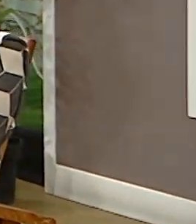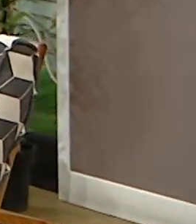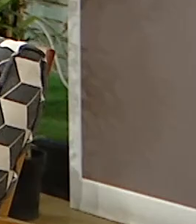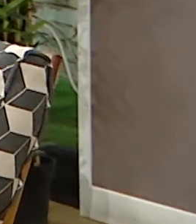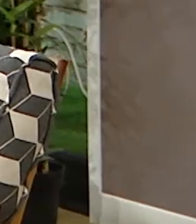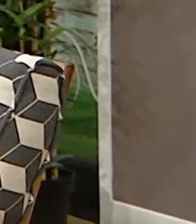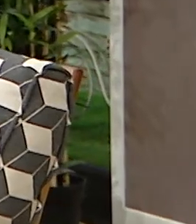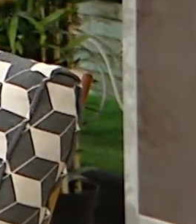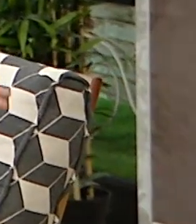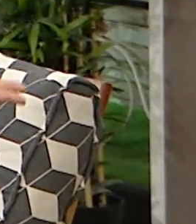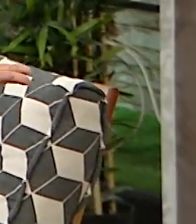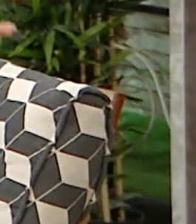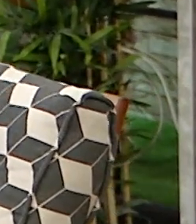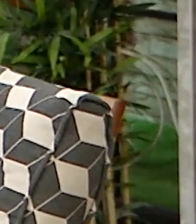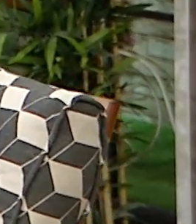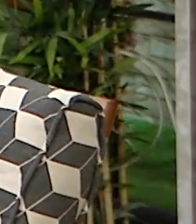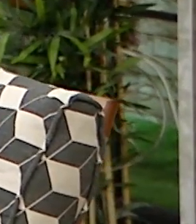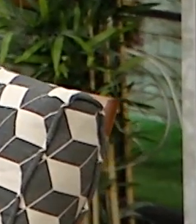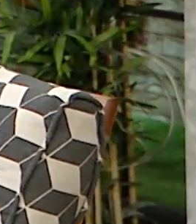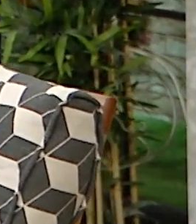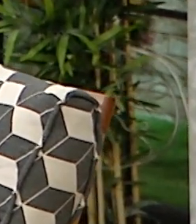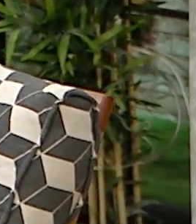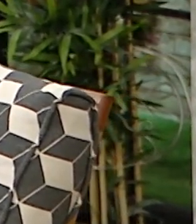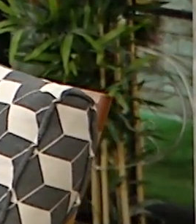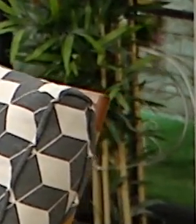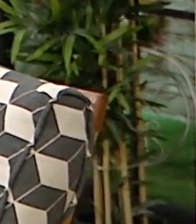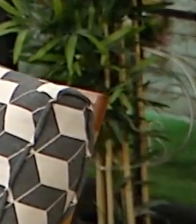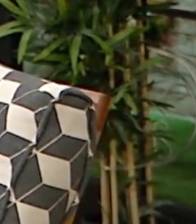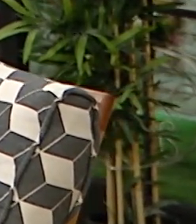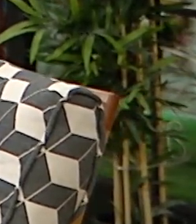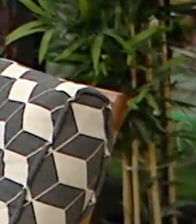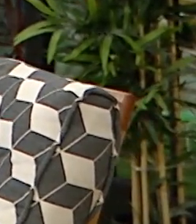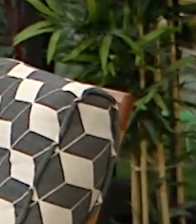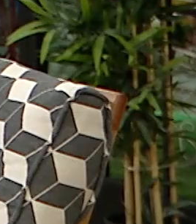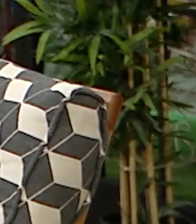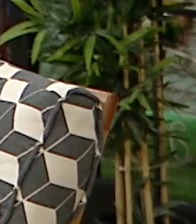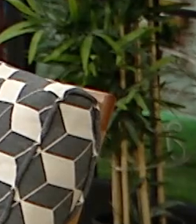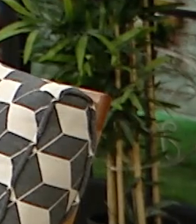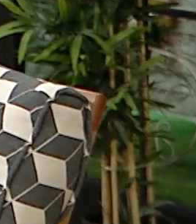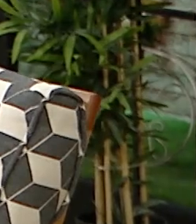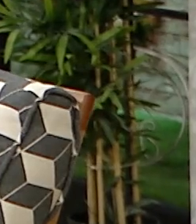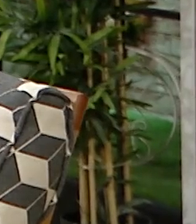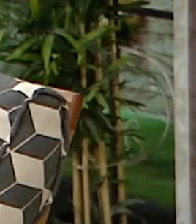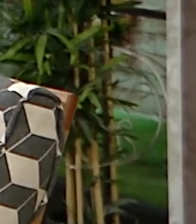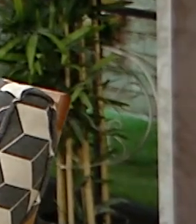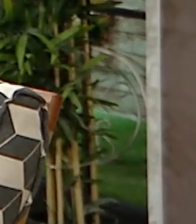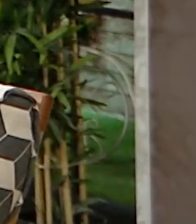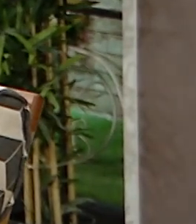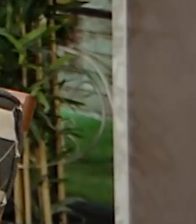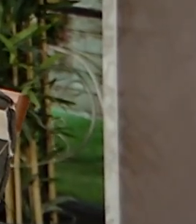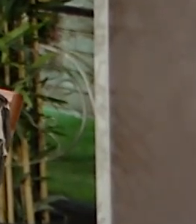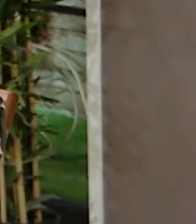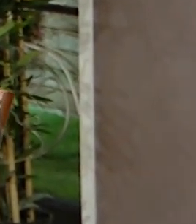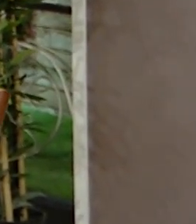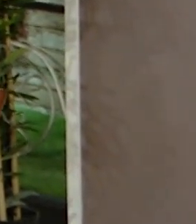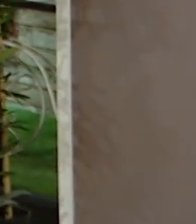merhabaya hoş geldiniz. Her gün olduğu gibi, her yayınımızda olduğu gibi bugün de sizler için seçtiğimiz güzel konu başlıklarımız var. Hiç vakit